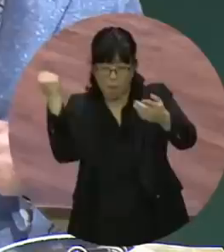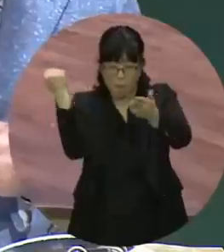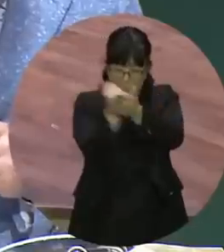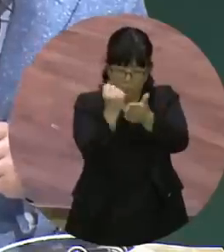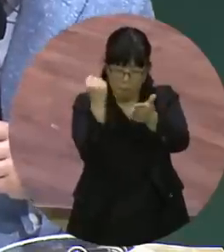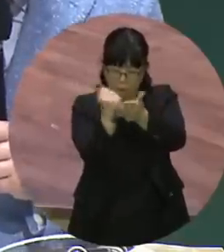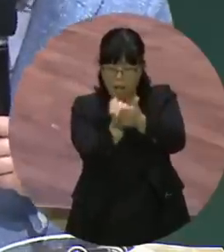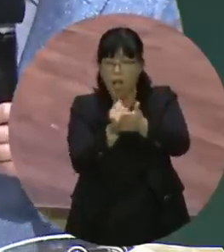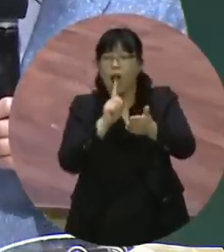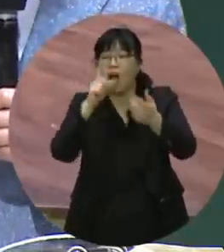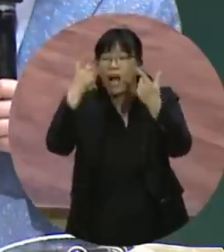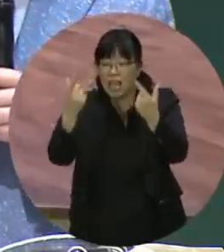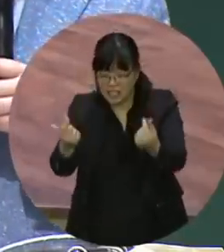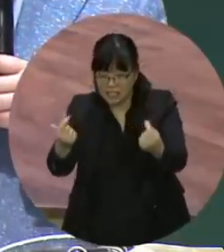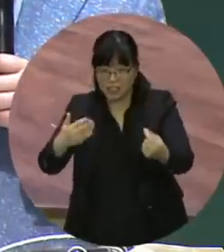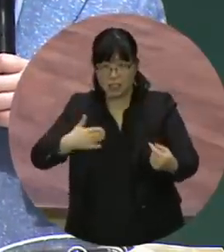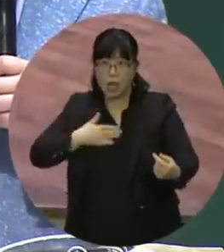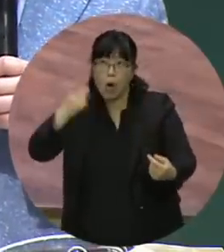자, 그렇게,